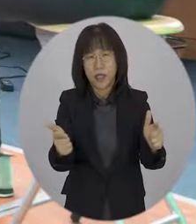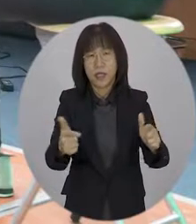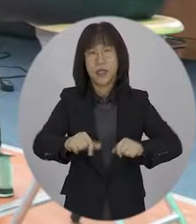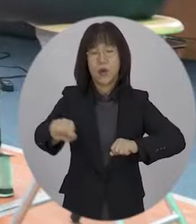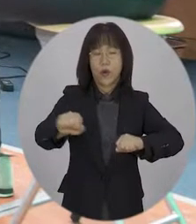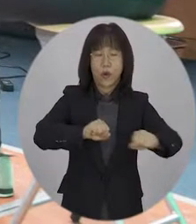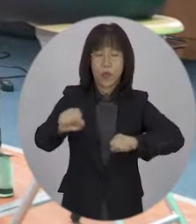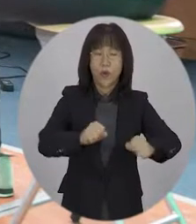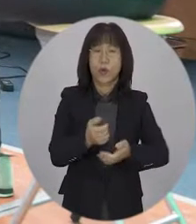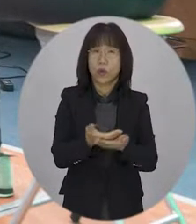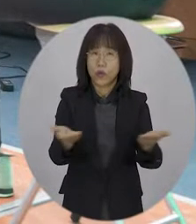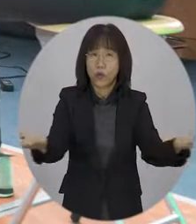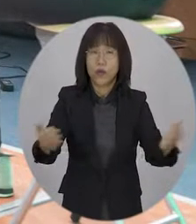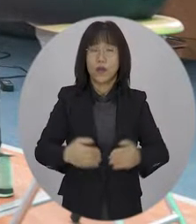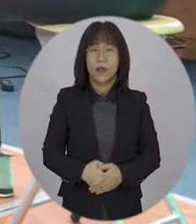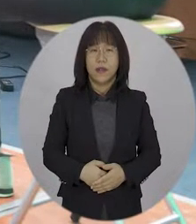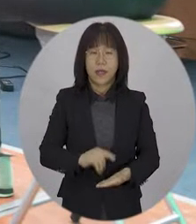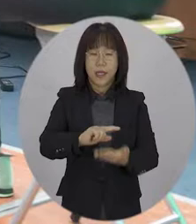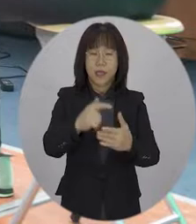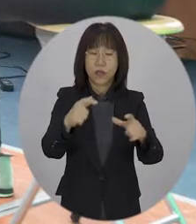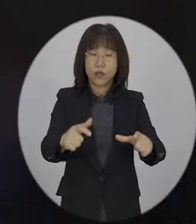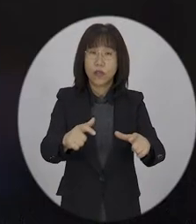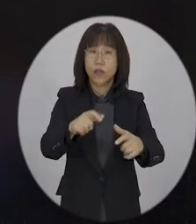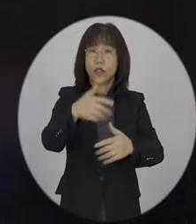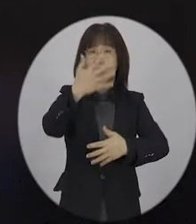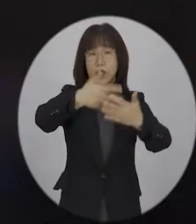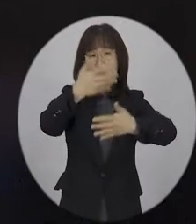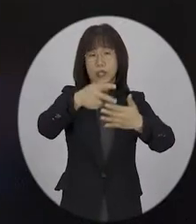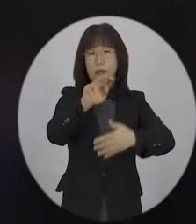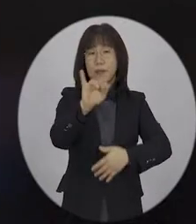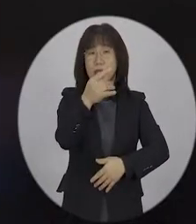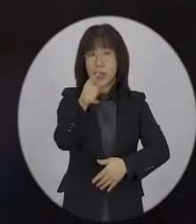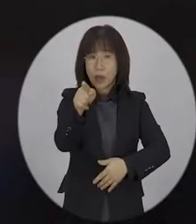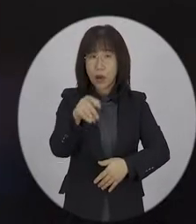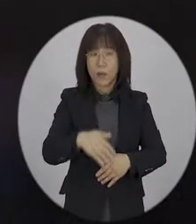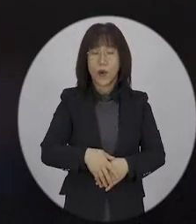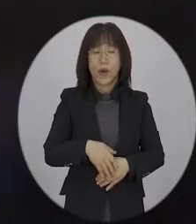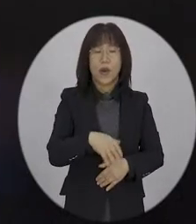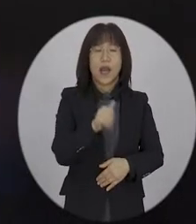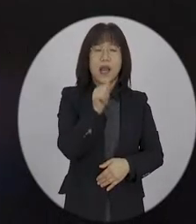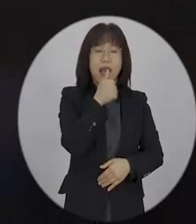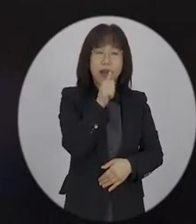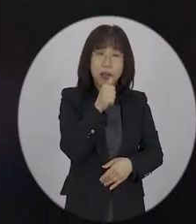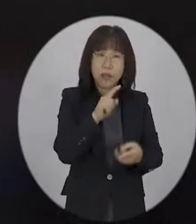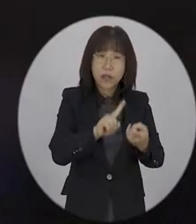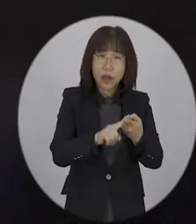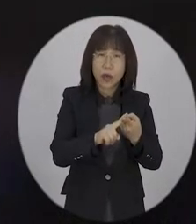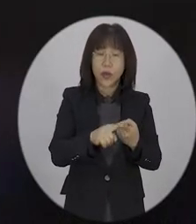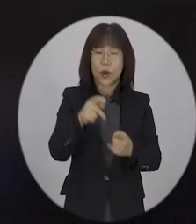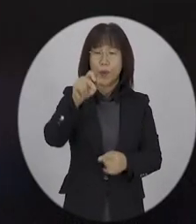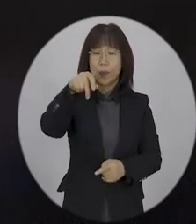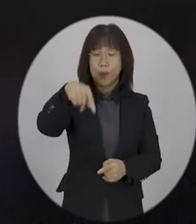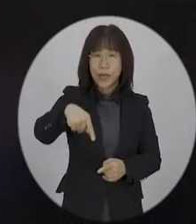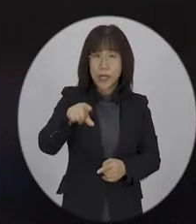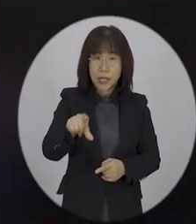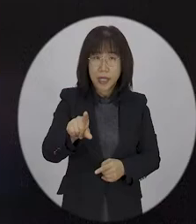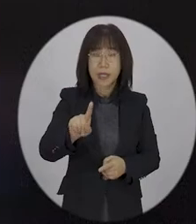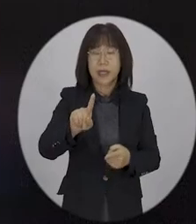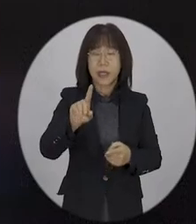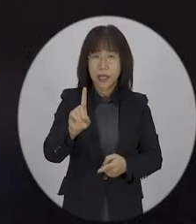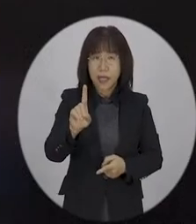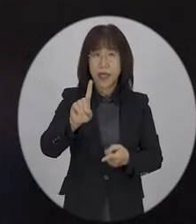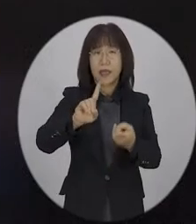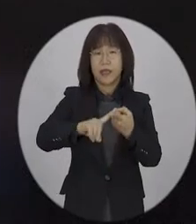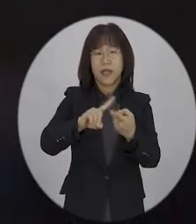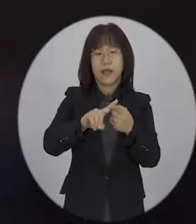펼쳐 왔읍니다 강서구 영상미디어센터 에서는 아나운서 위핏 이처럼 등 영상 미디어에 관심 있는